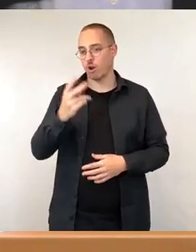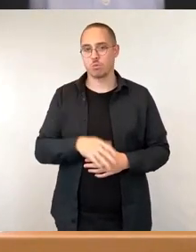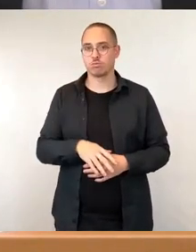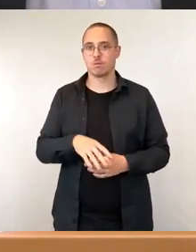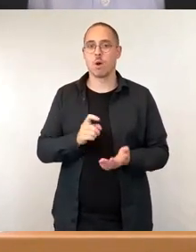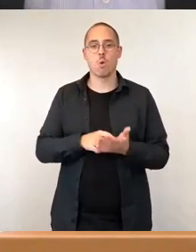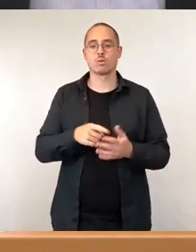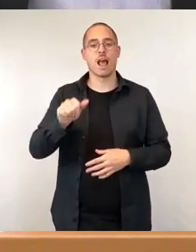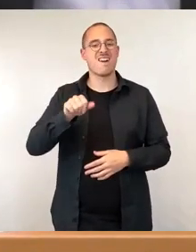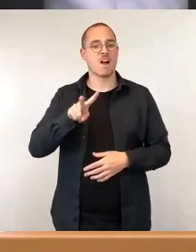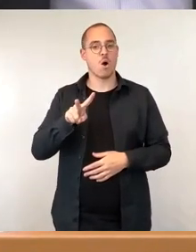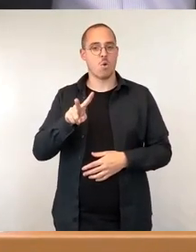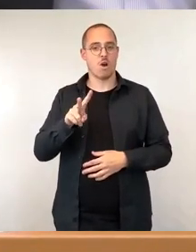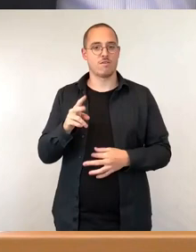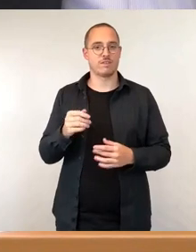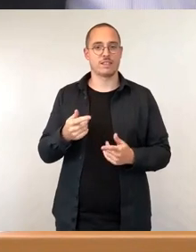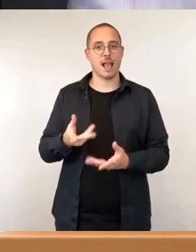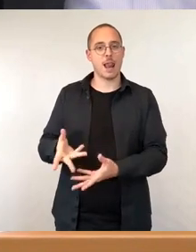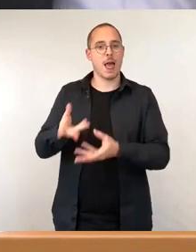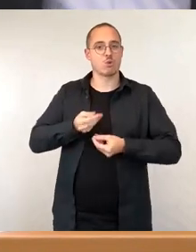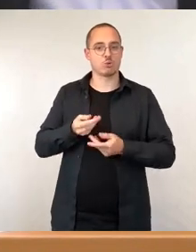ist. Und insofern,